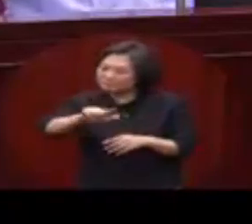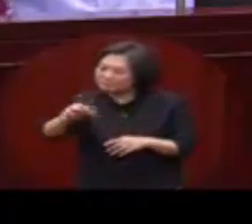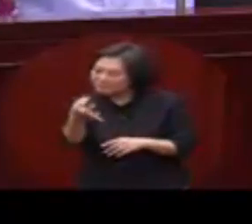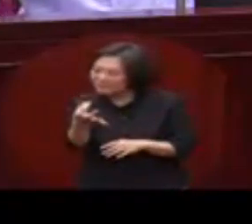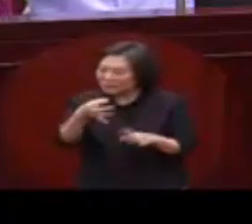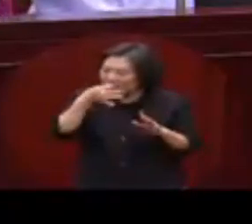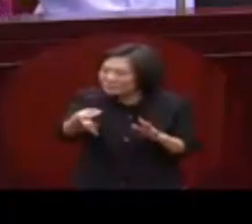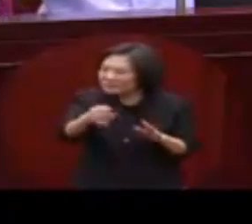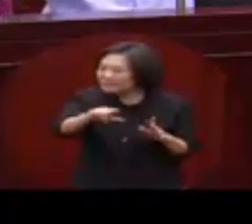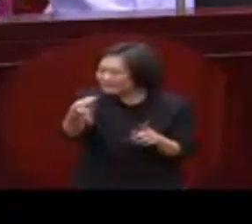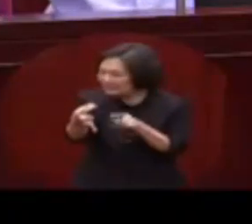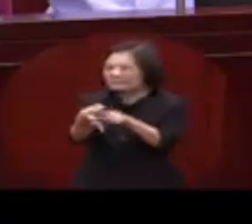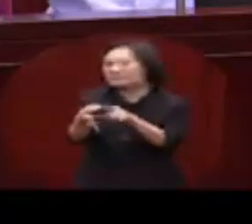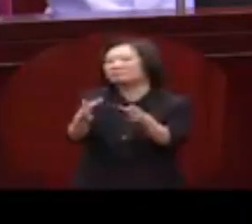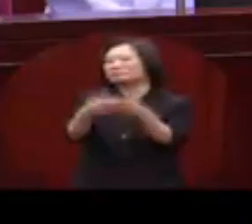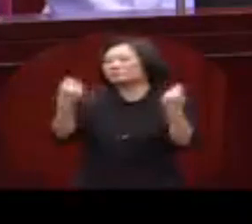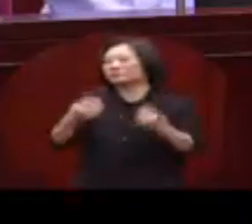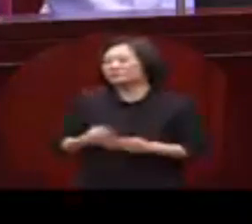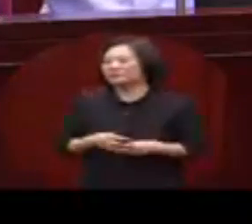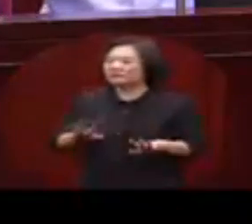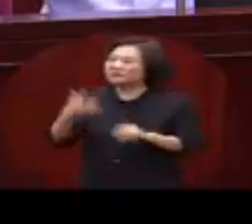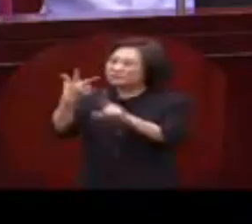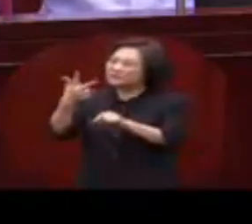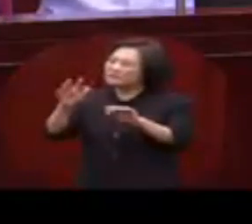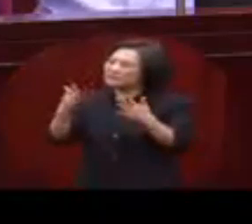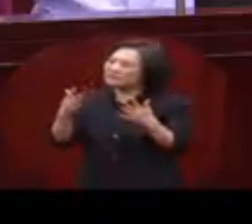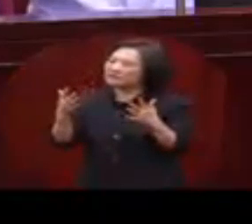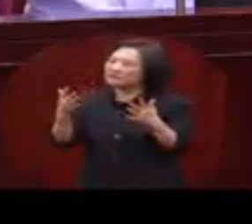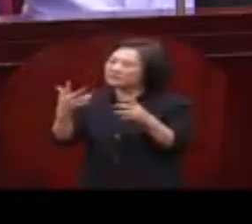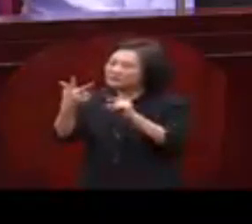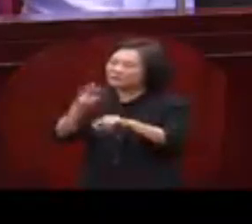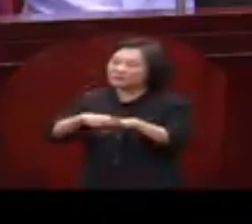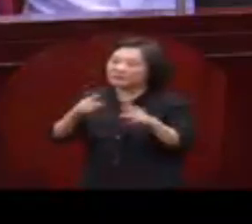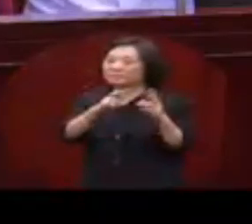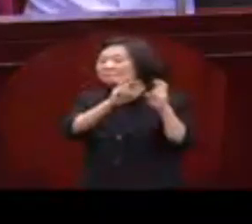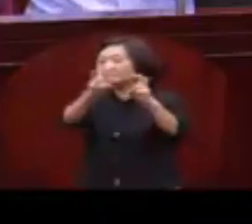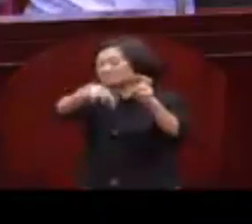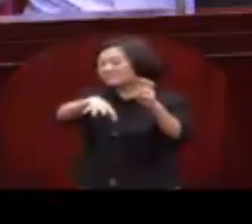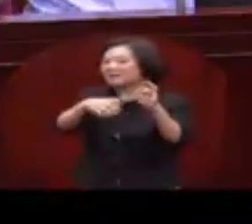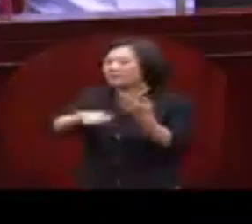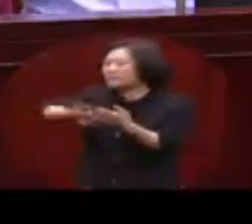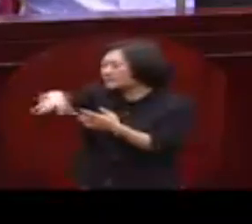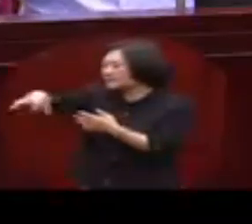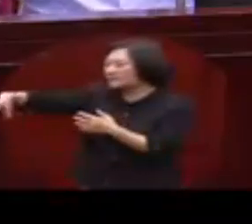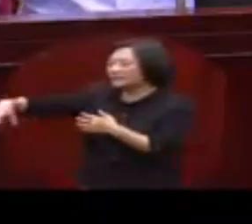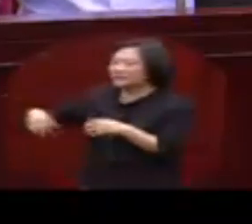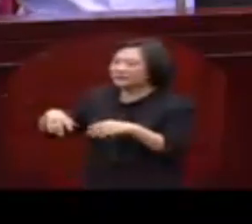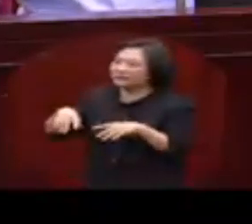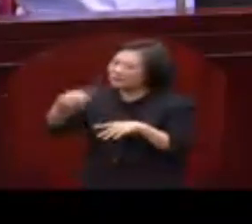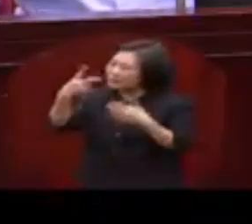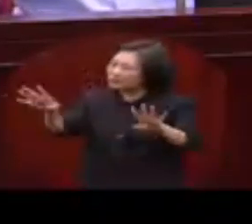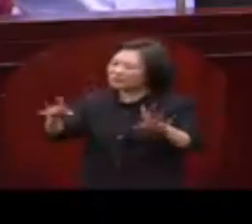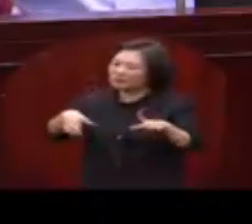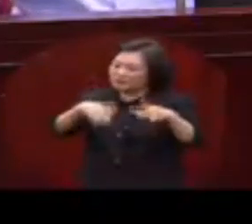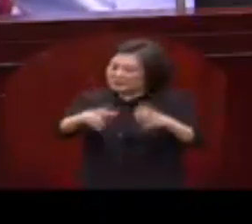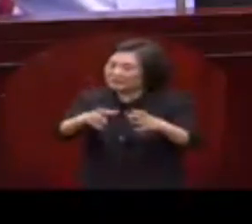现在在所有的，我们今年大概在7月哈，台北市开始设置，像所有的捷运站，包括还有其他一些地方，加起来有200个地方，我们开始